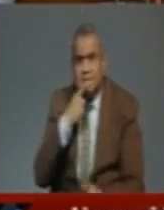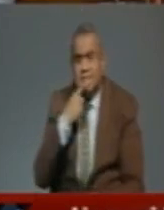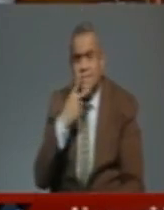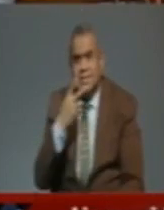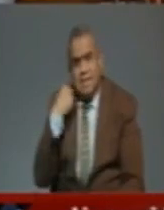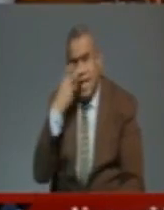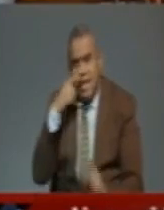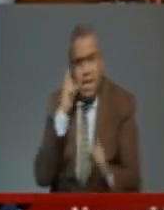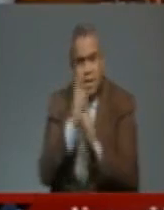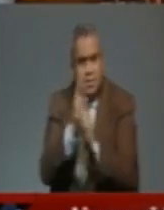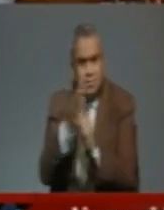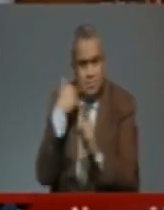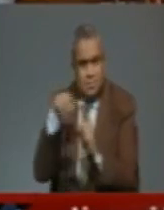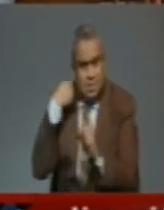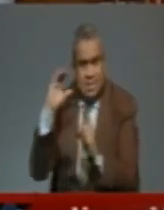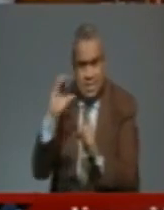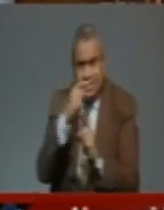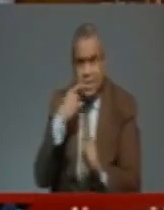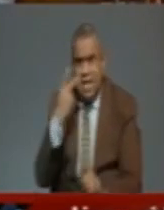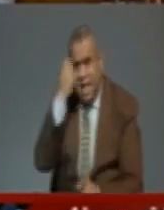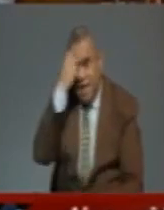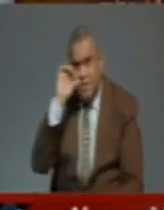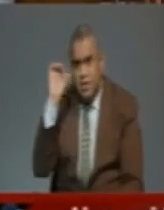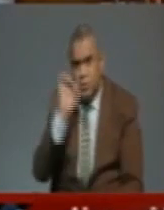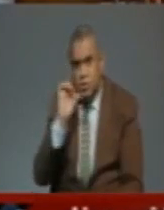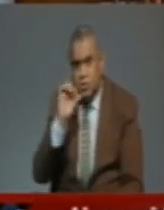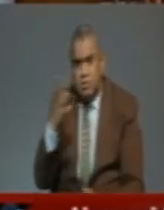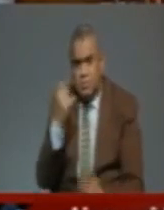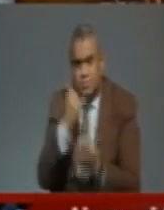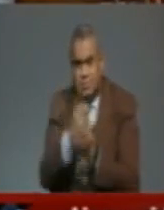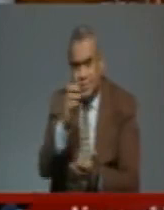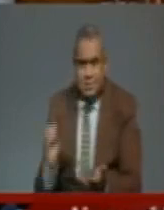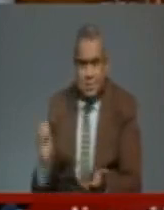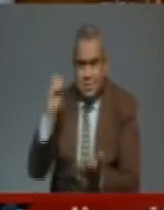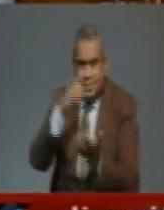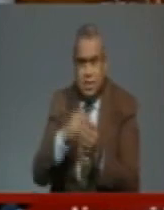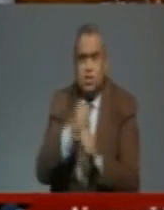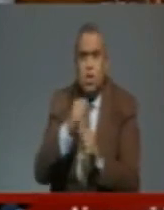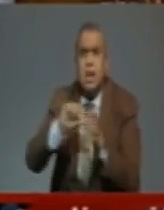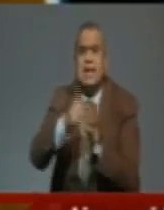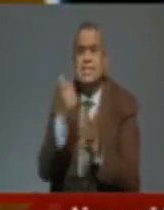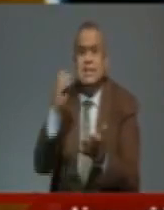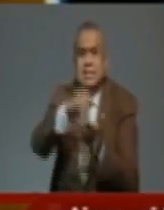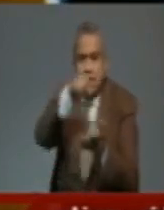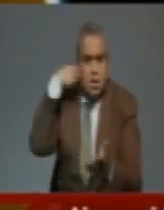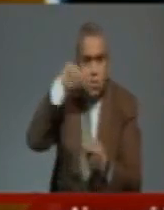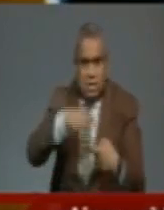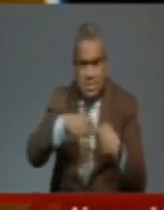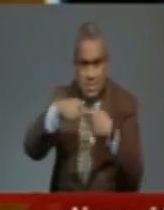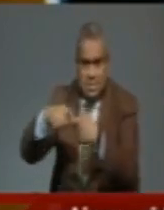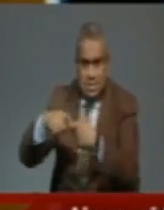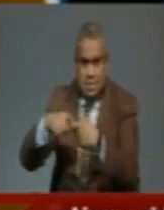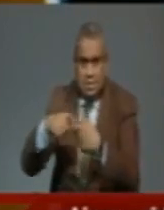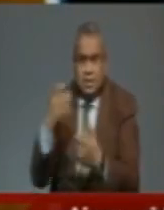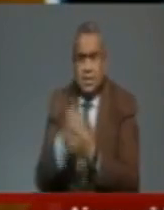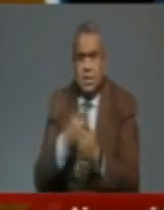في نهايه 19 بعد التعيين تقريبا من بسنه يعني. لا جبنا فلوس يا فندم من قروض ولا